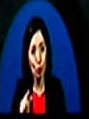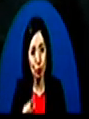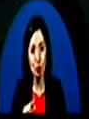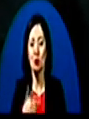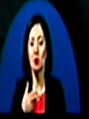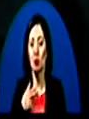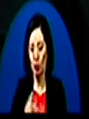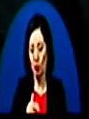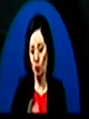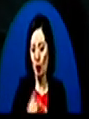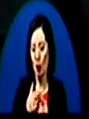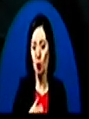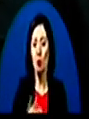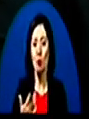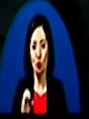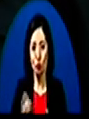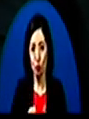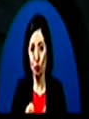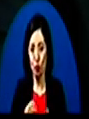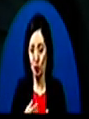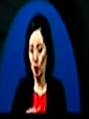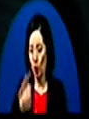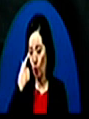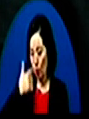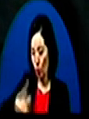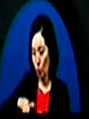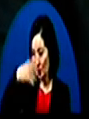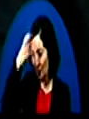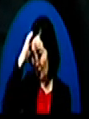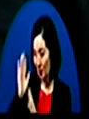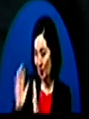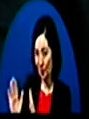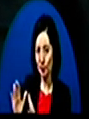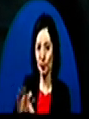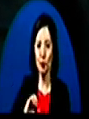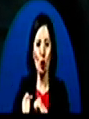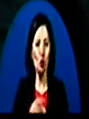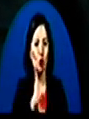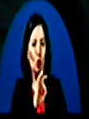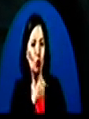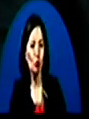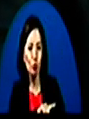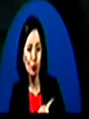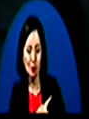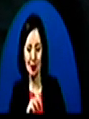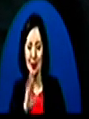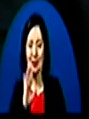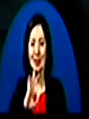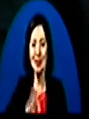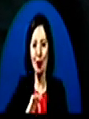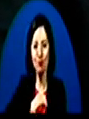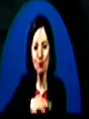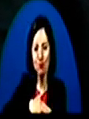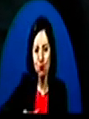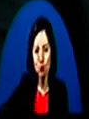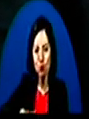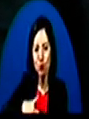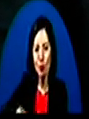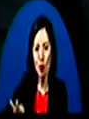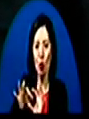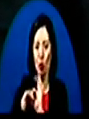За, Монгол улсын засгийн газар болон онцгой комисс цар тахлын эсрэг арга хэмжээг амжилттай хэрэгжүүлж байна. Монгол улс